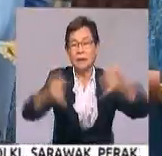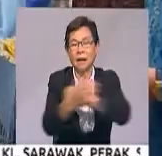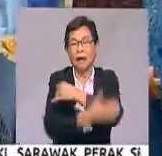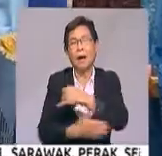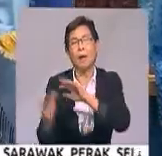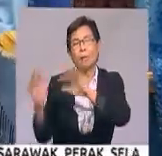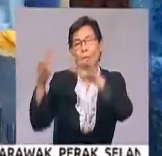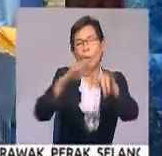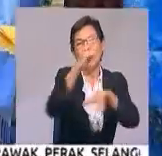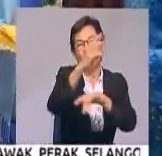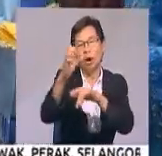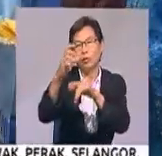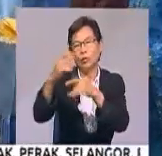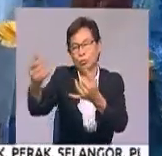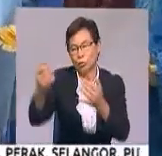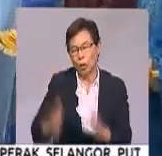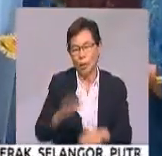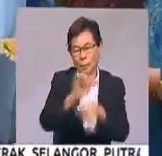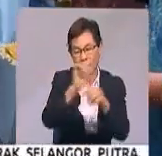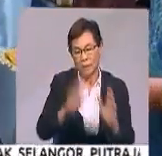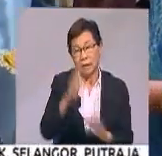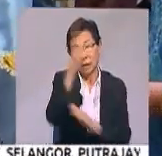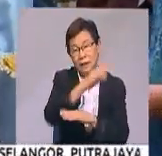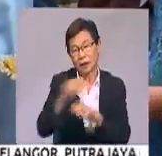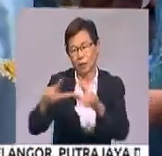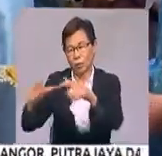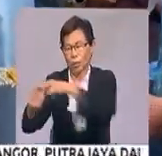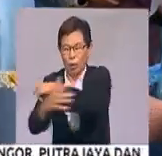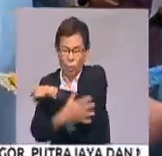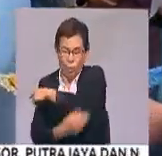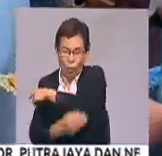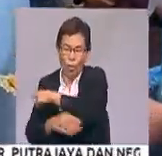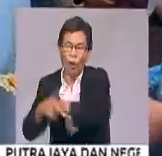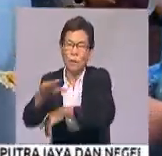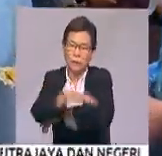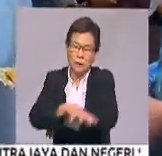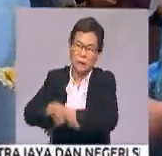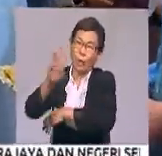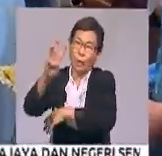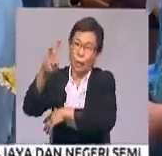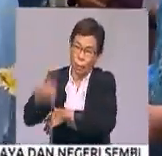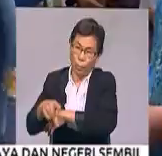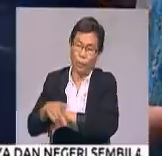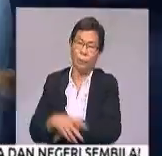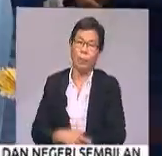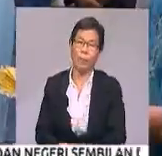jemputan terdiri daripada pejabat awam dan golongan asnaf sekitar wilayah persekutuan.